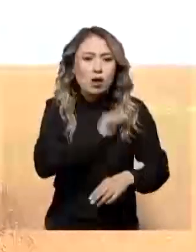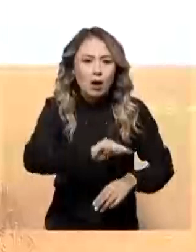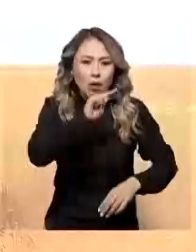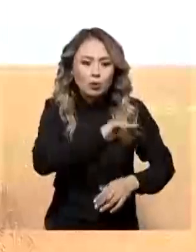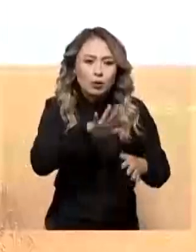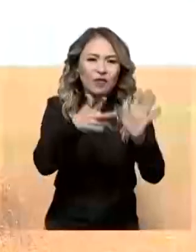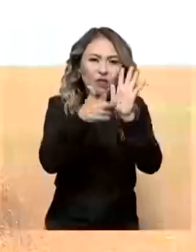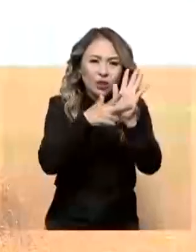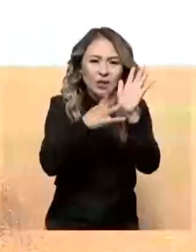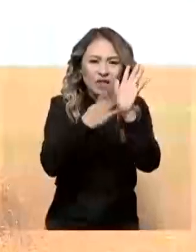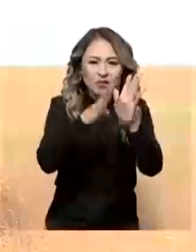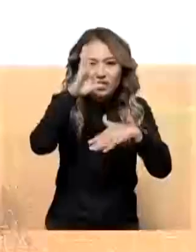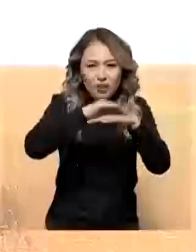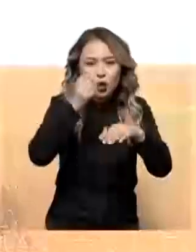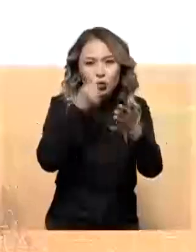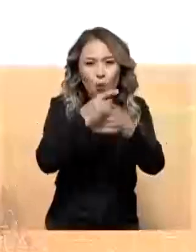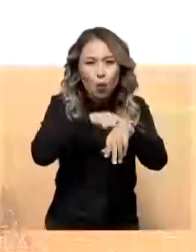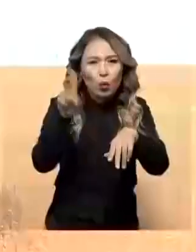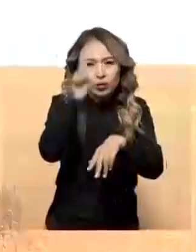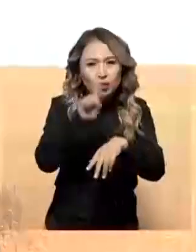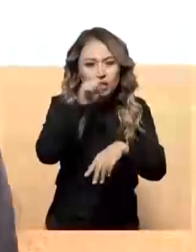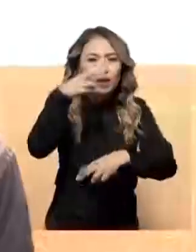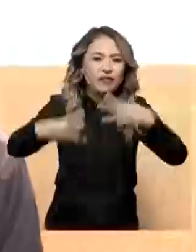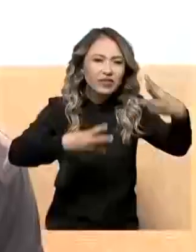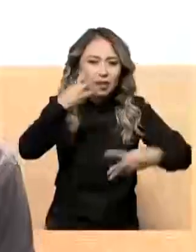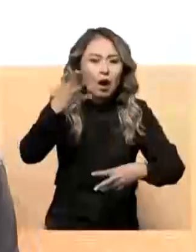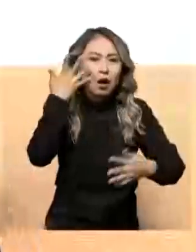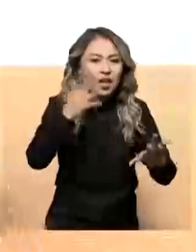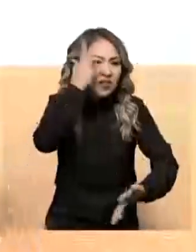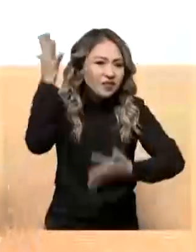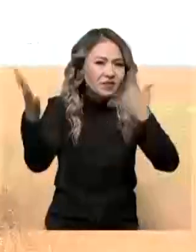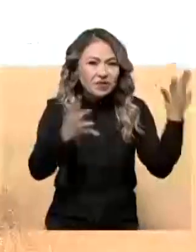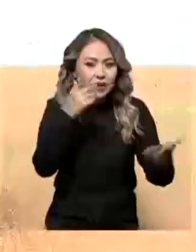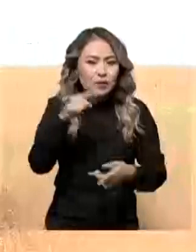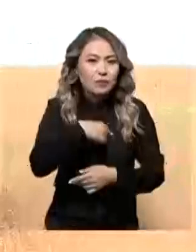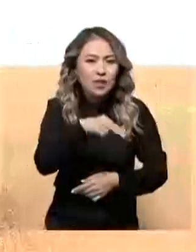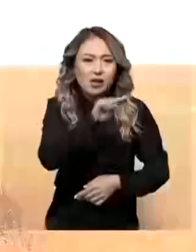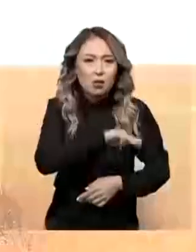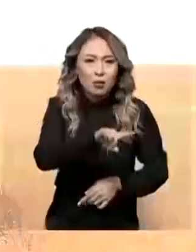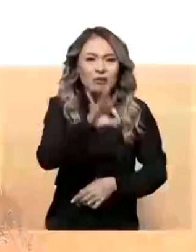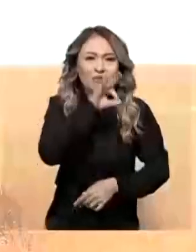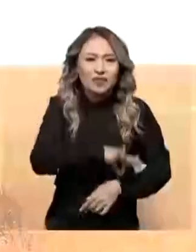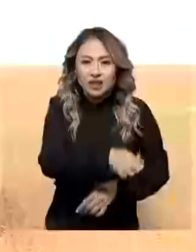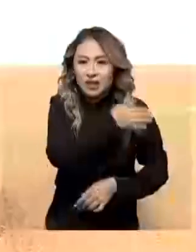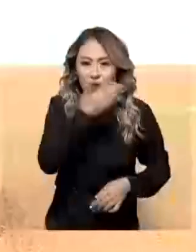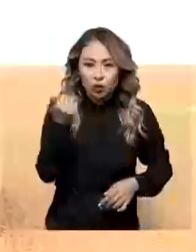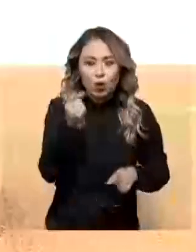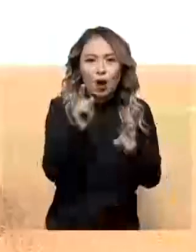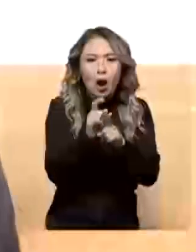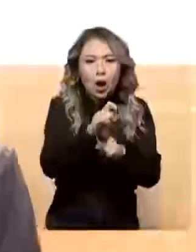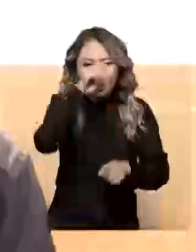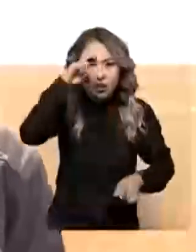8-9-дан түннің бір уағына дейін усебеміз. Желді күні шықпаймыз, өйткені оның ешқандай тиімділігі болмайды. Ал ыстықта